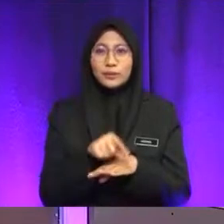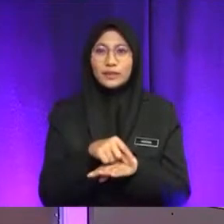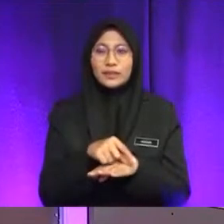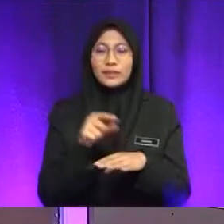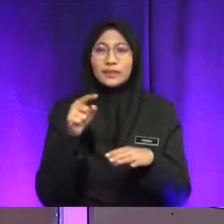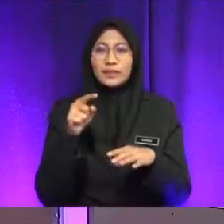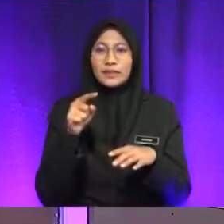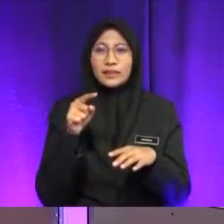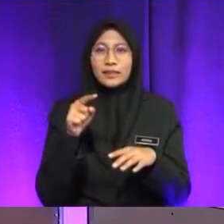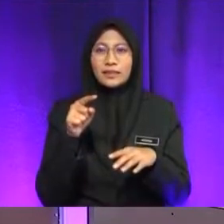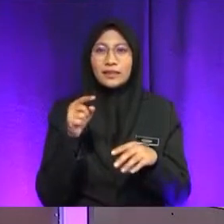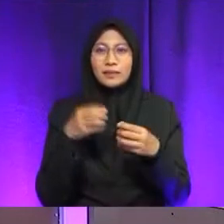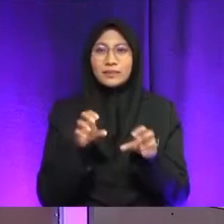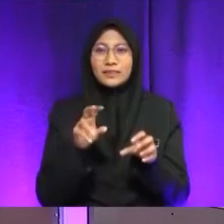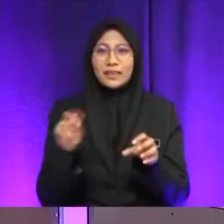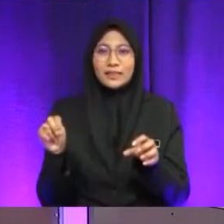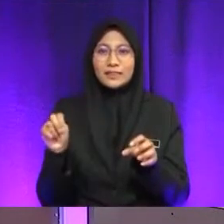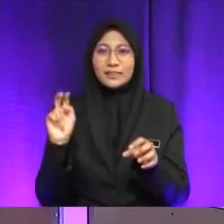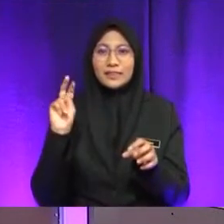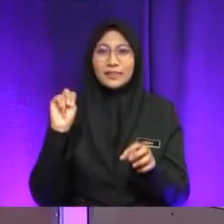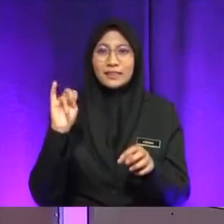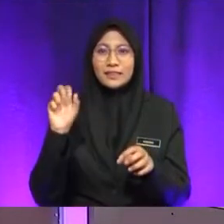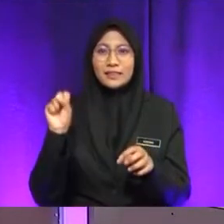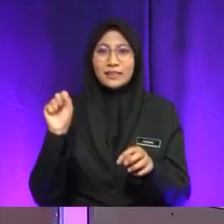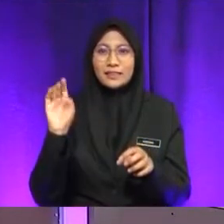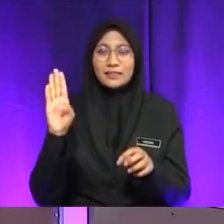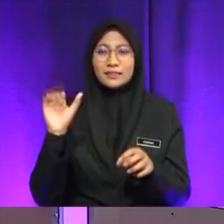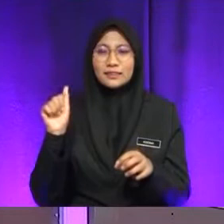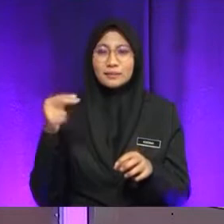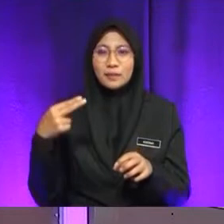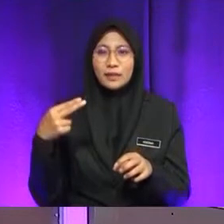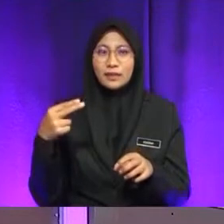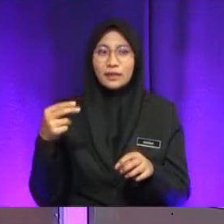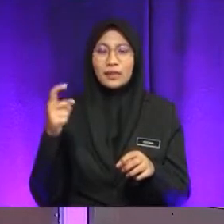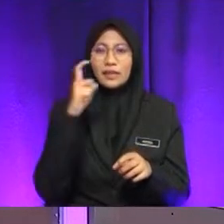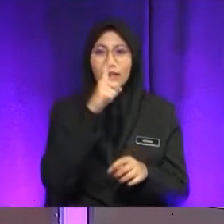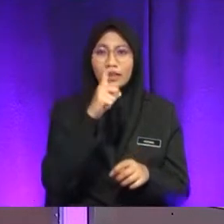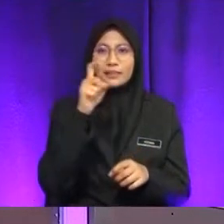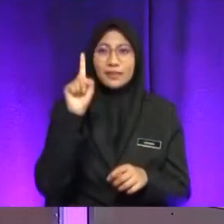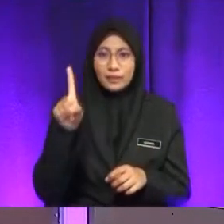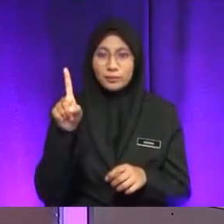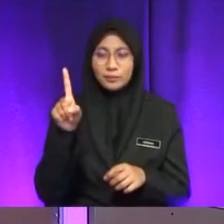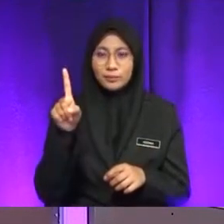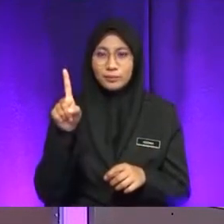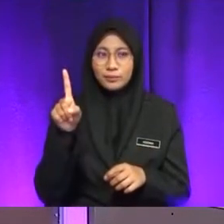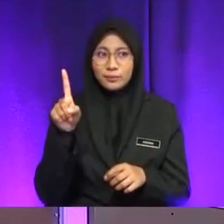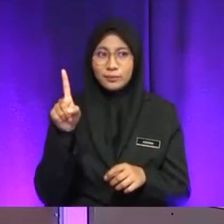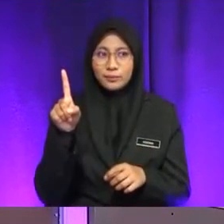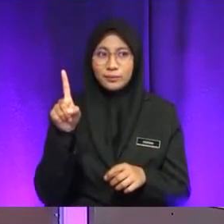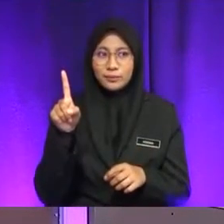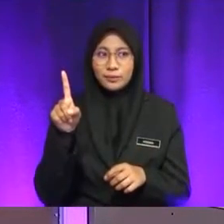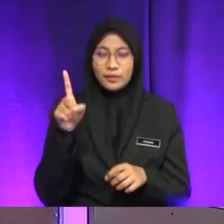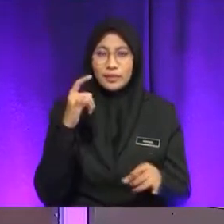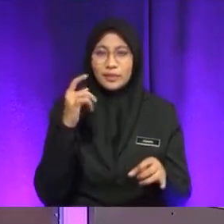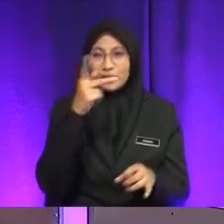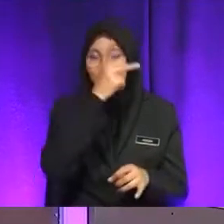agar kita boleh nampak X nilainya ialah 1x nilainya ialah satu apabila dasar menilainya